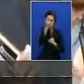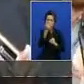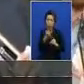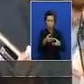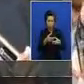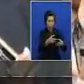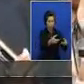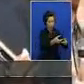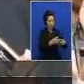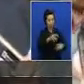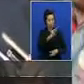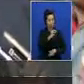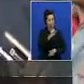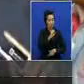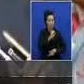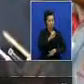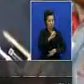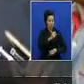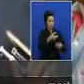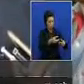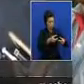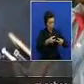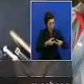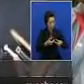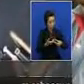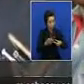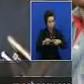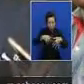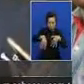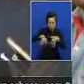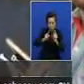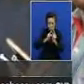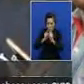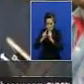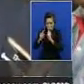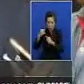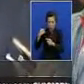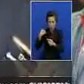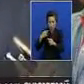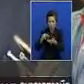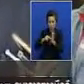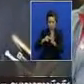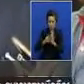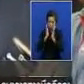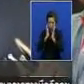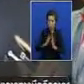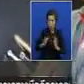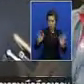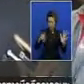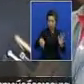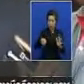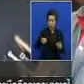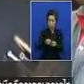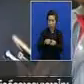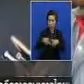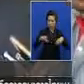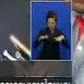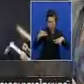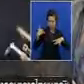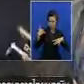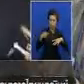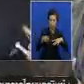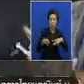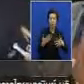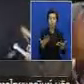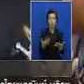เนี่ยยังมีประเด็นวิพากษ์วิจารณ์อะไรอยู่แล้วก็ไม่ใช่คนที่จำนวนน้อยเป็นคนจำนวนมากพอสมคว